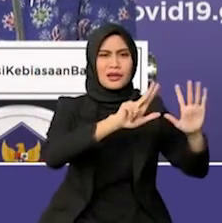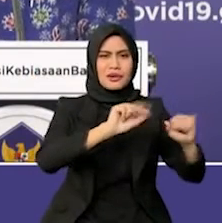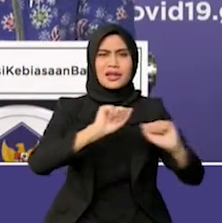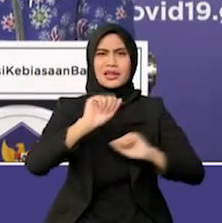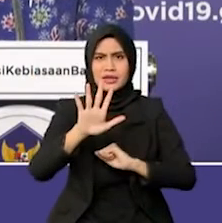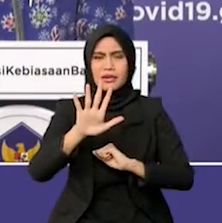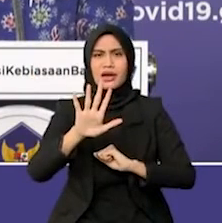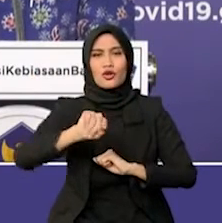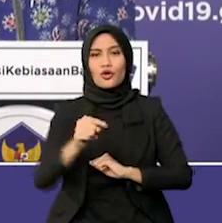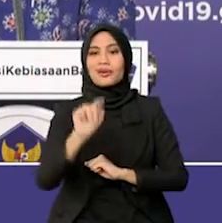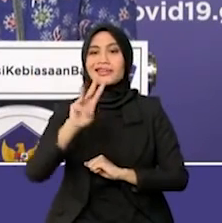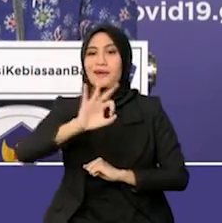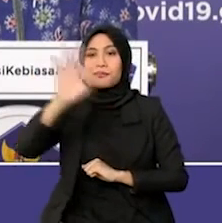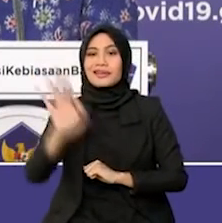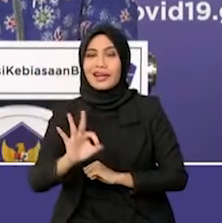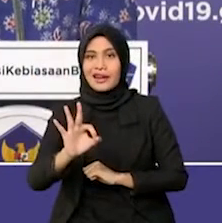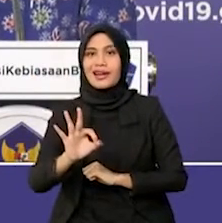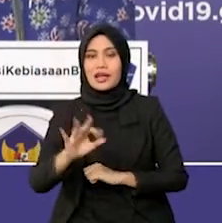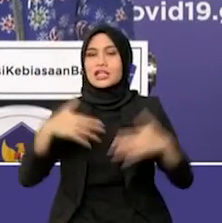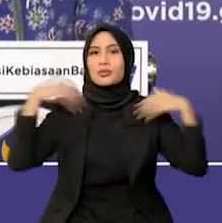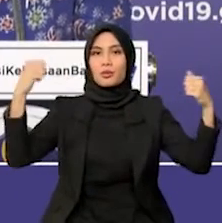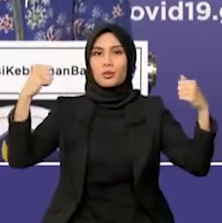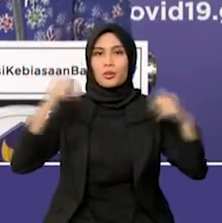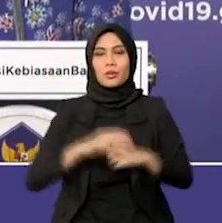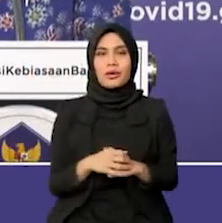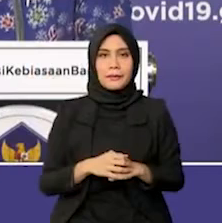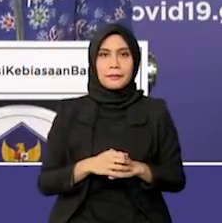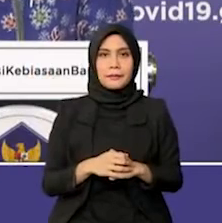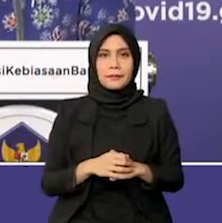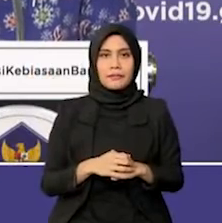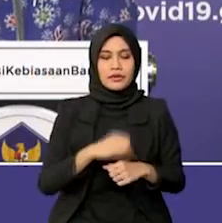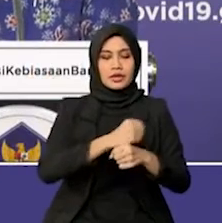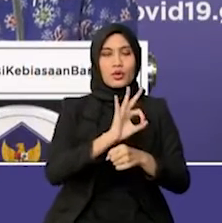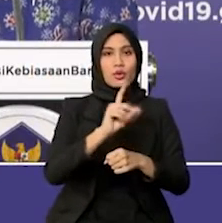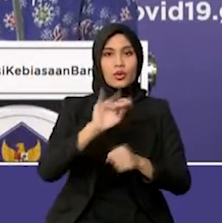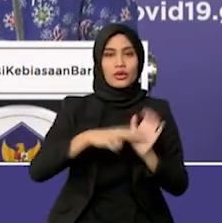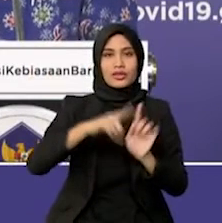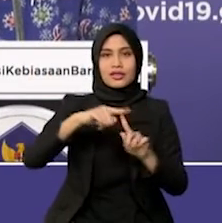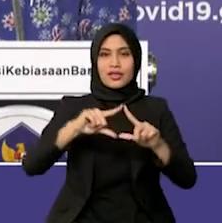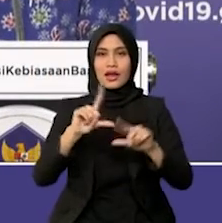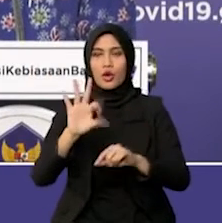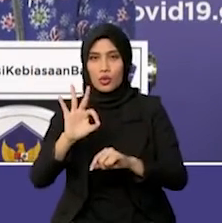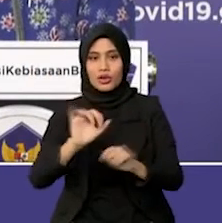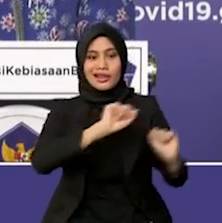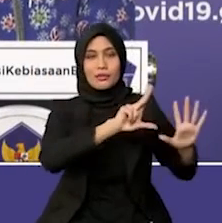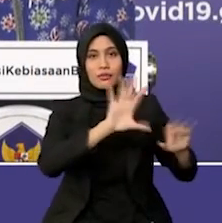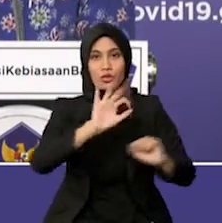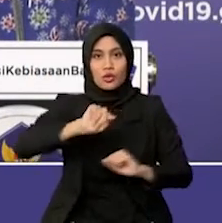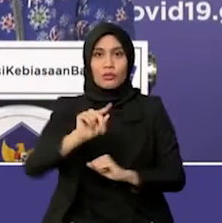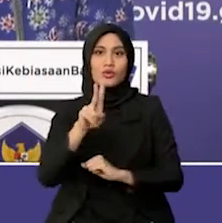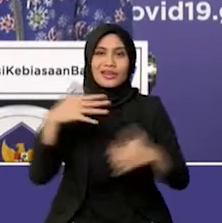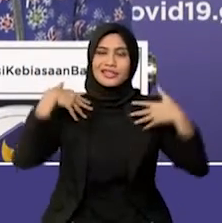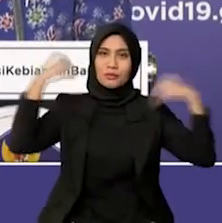85 koma tiga persen kasus yang sembuh Gorontalo 82